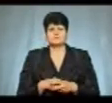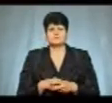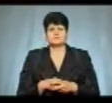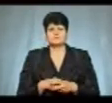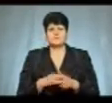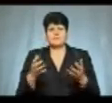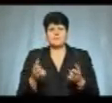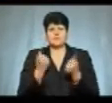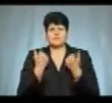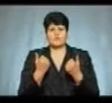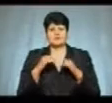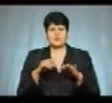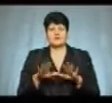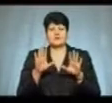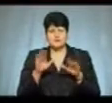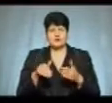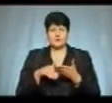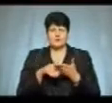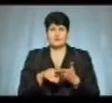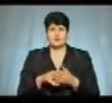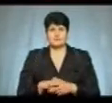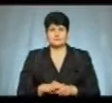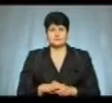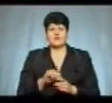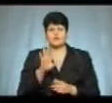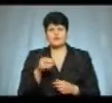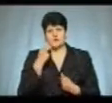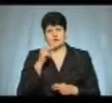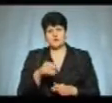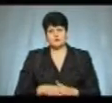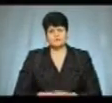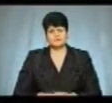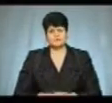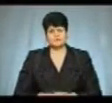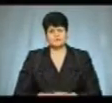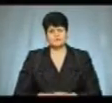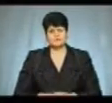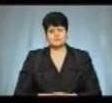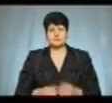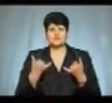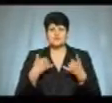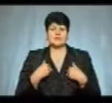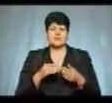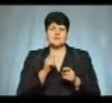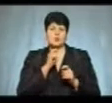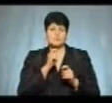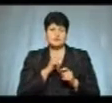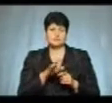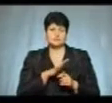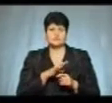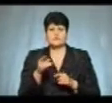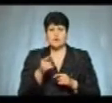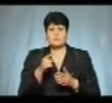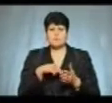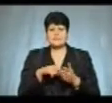Підтримую акцію вашу. Нехай допомагає. Дякую. Це вам не краще. Сьогодні наші кореспонденти побували в